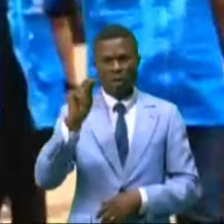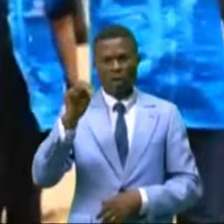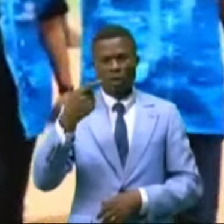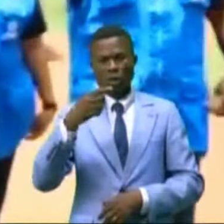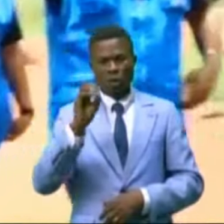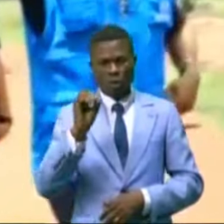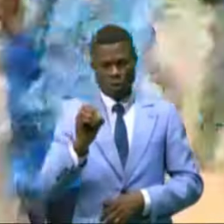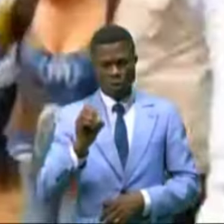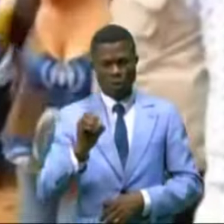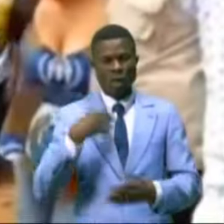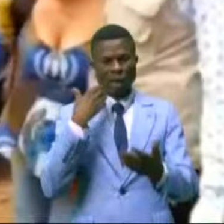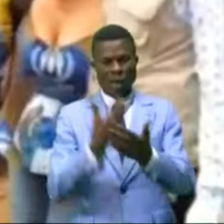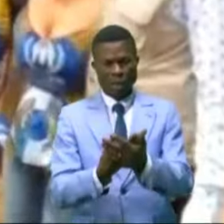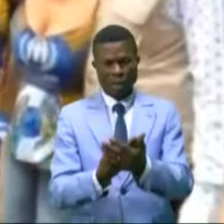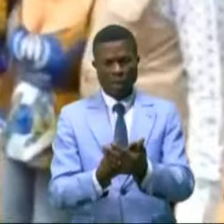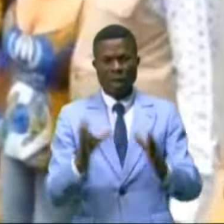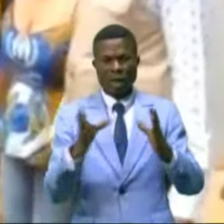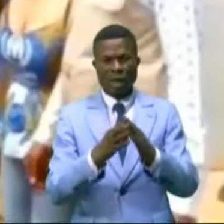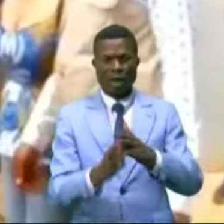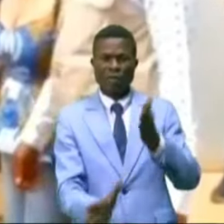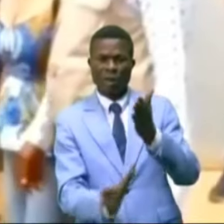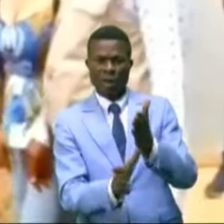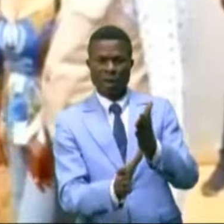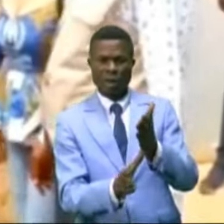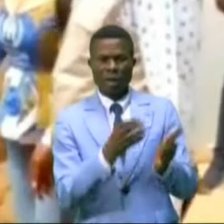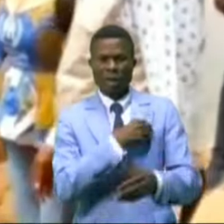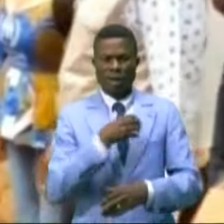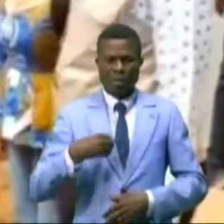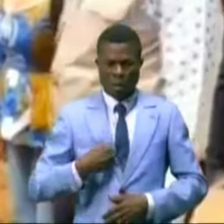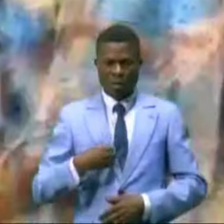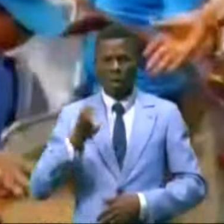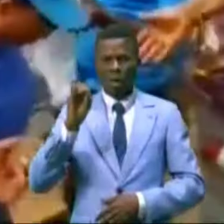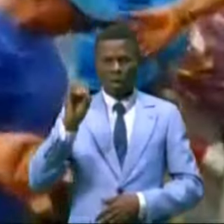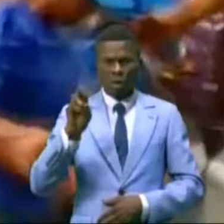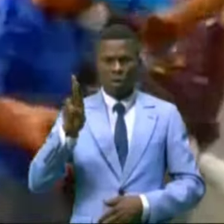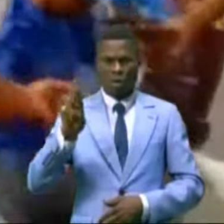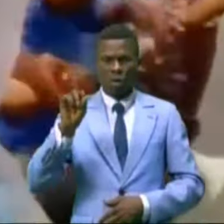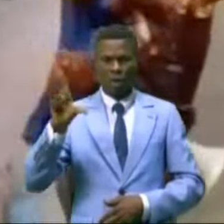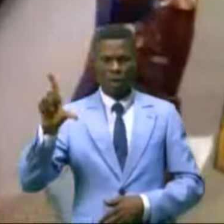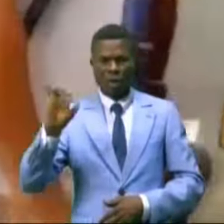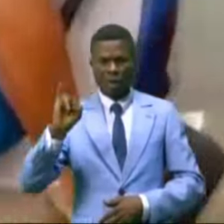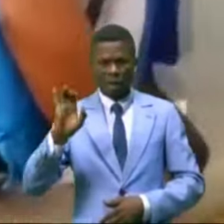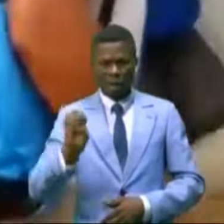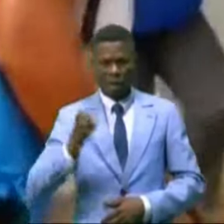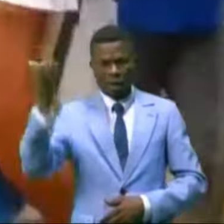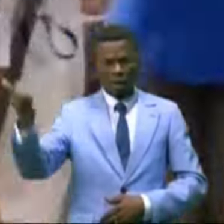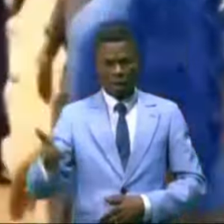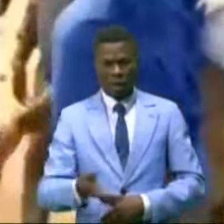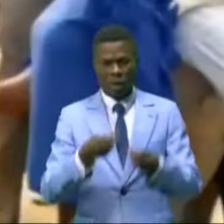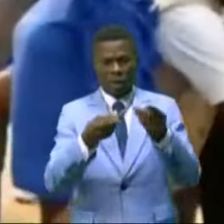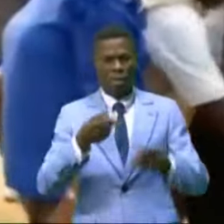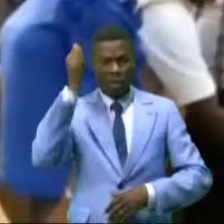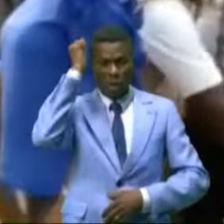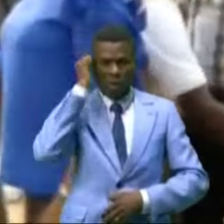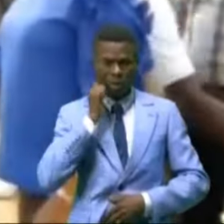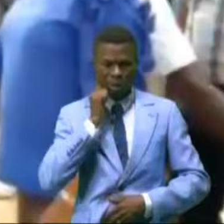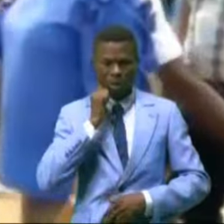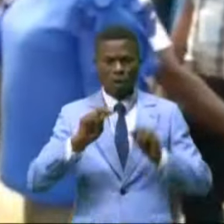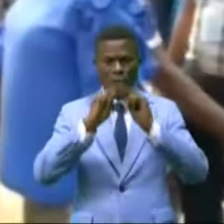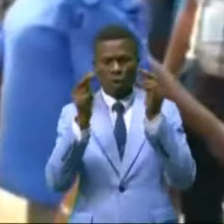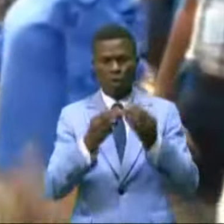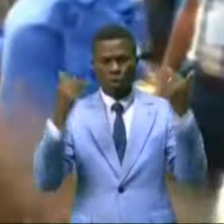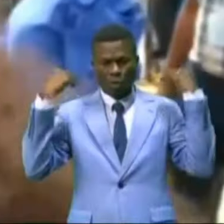d'olibengé à son arrivée accompagne de son assistante madame Aurélie tibombo elle a été accueillie au but de Zongo par le staff